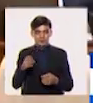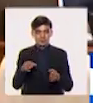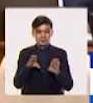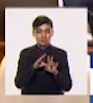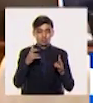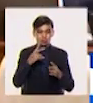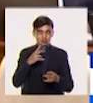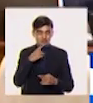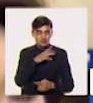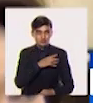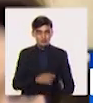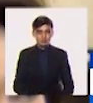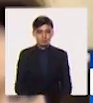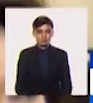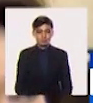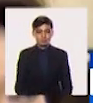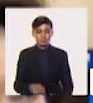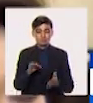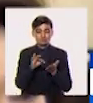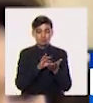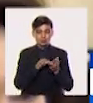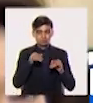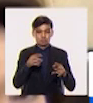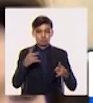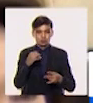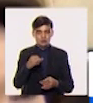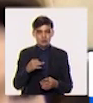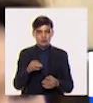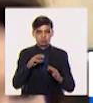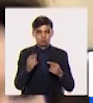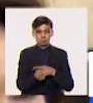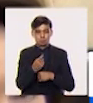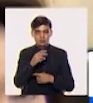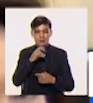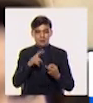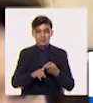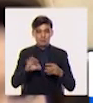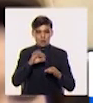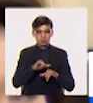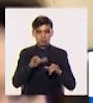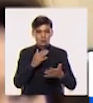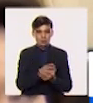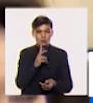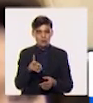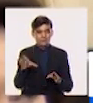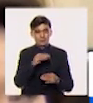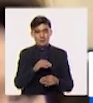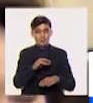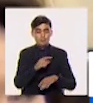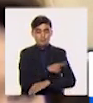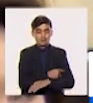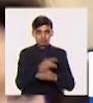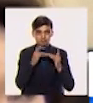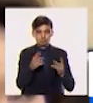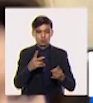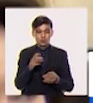көтерді. Принять срочные меры. Белгілері анық байқалатын коронавирус жұқтырғандардың бәрін ауруханаға жатқызу бойынша